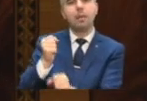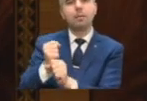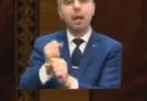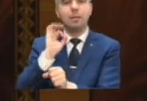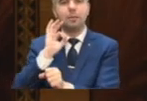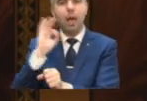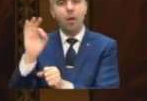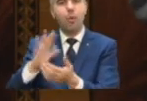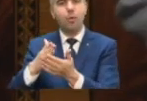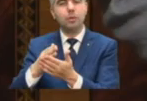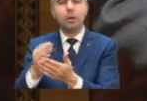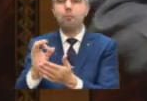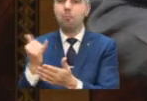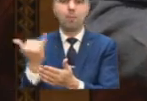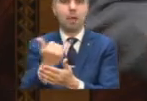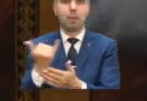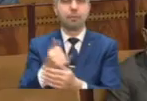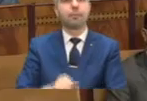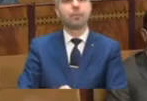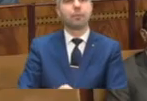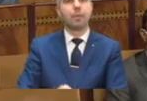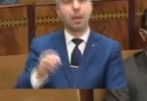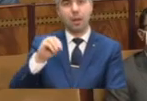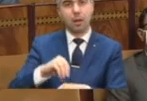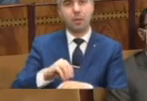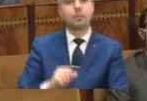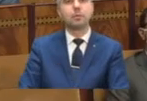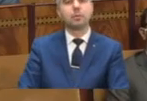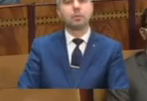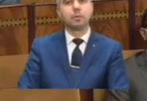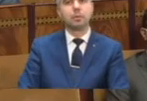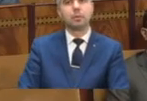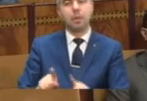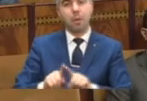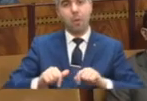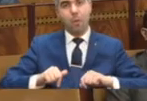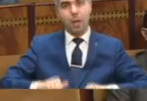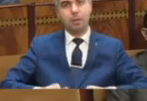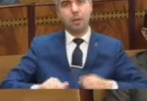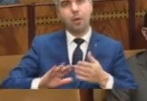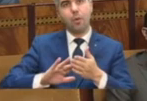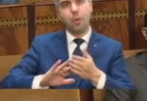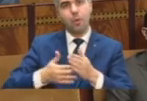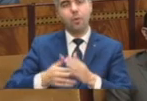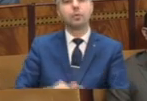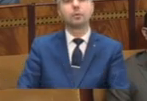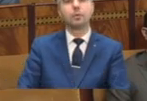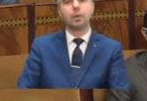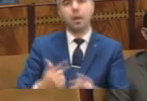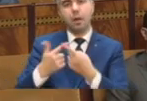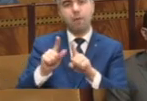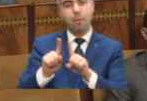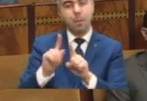عنده مردوديه في العمل ديالو. وكذلك السيد الوزير، سجلنا بالايجابيه التعاطي ديالكم مع